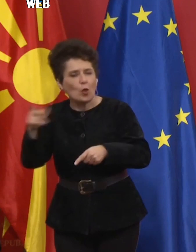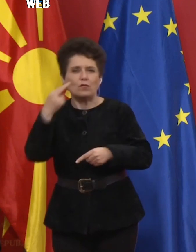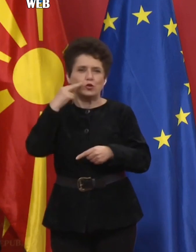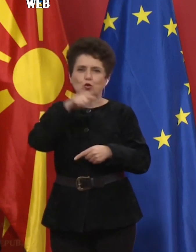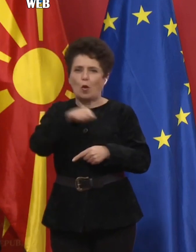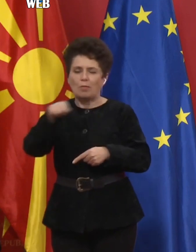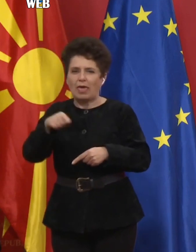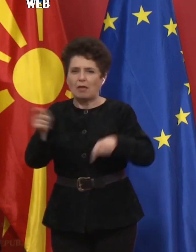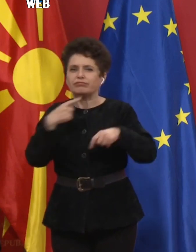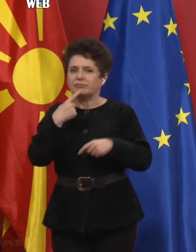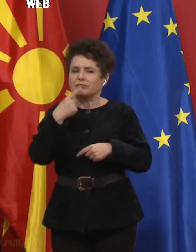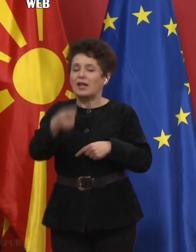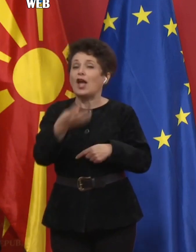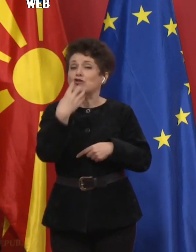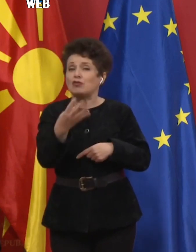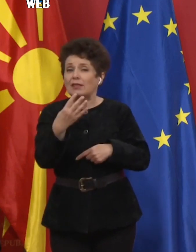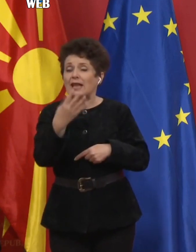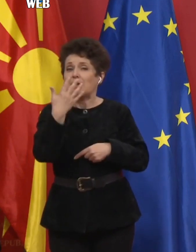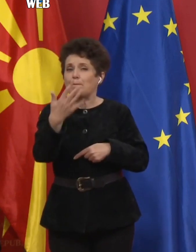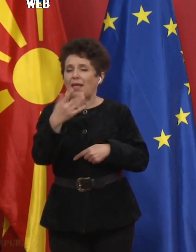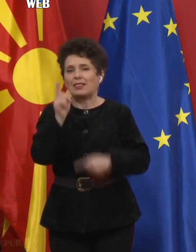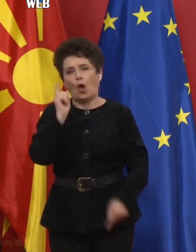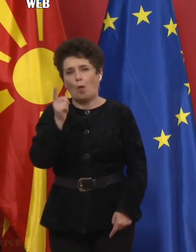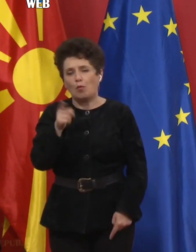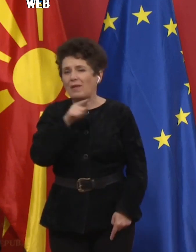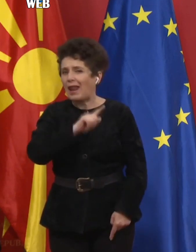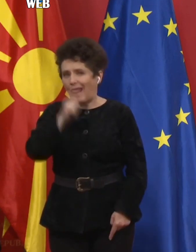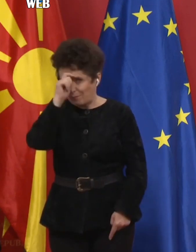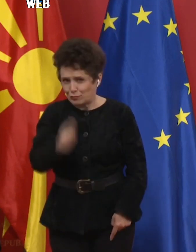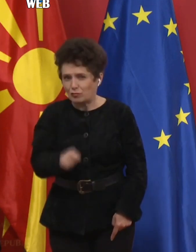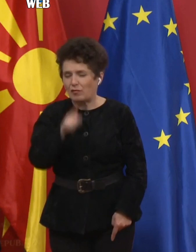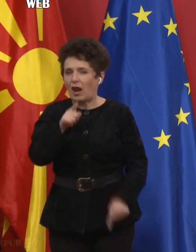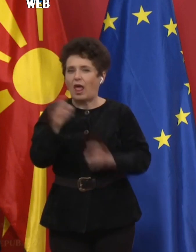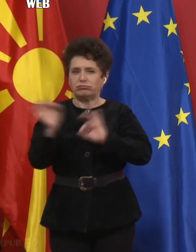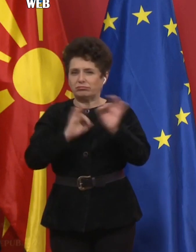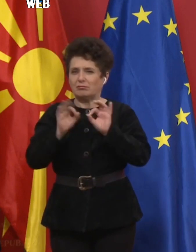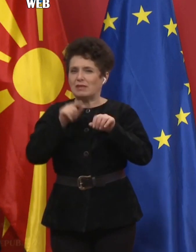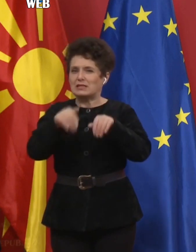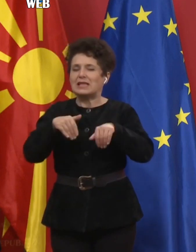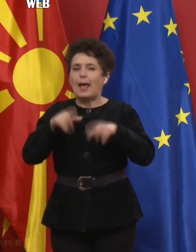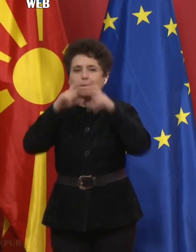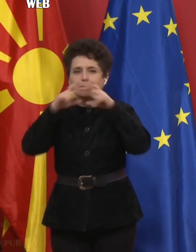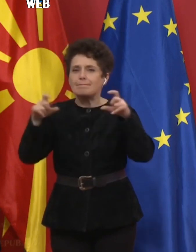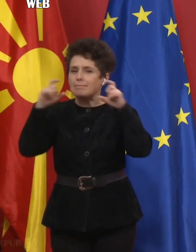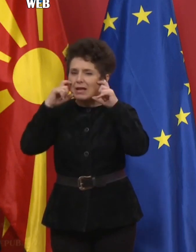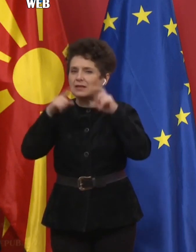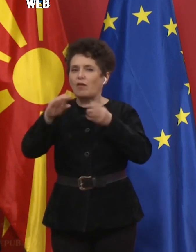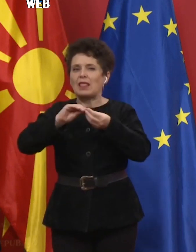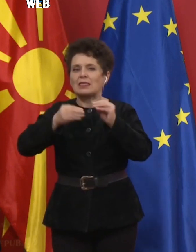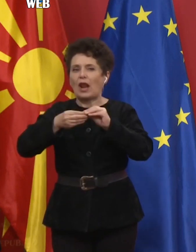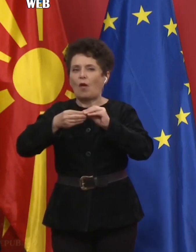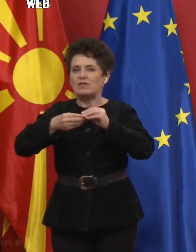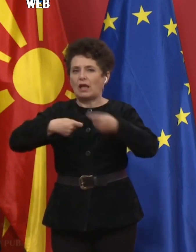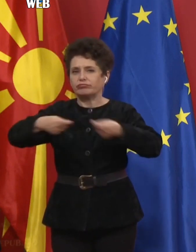Скопје, изречени се и 45 опомени за непочитување на одредбата за носење на маски во трговски